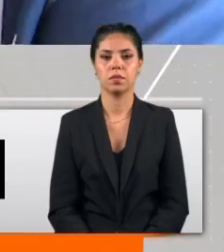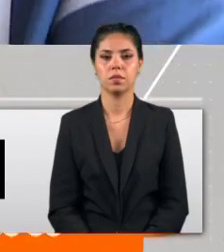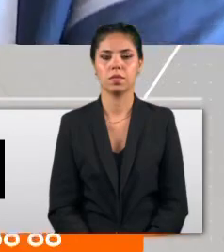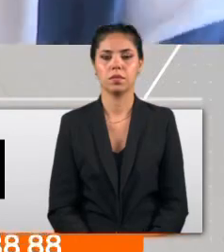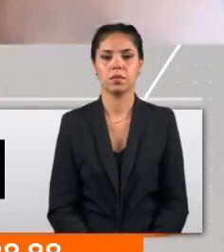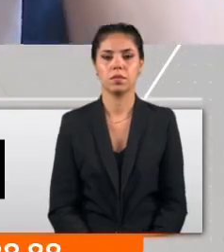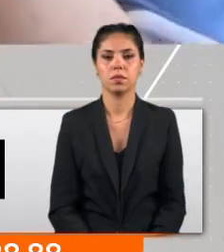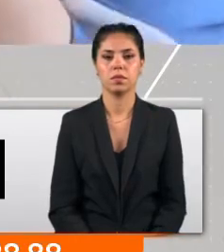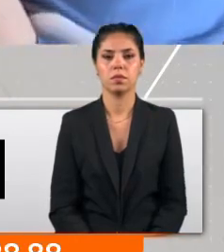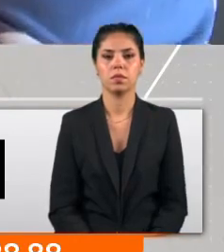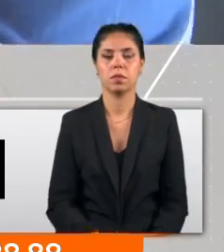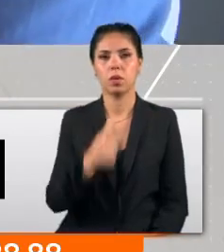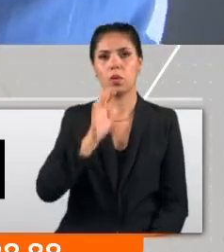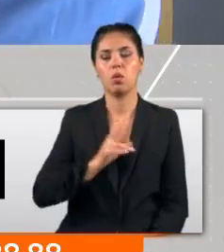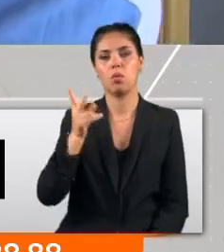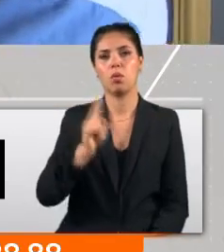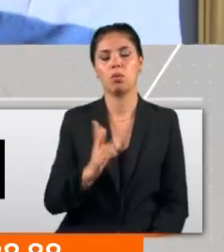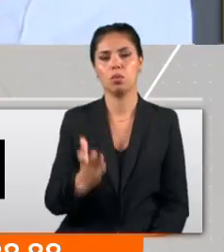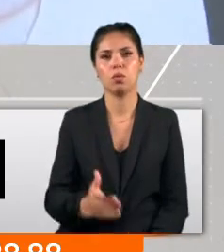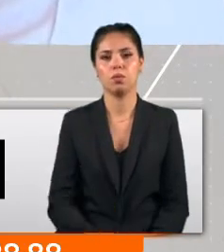Ameliyatına bunun bir bedel biçtiniz, ben o bedeli size ödedim.